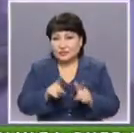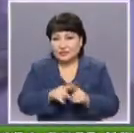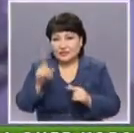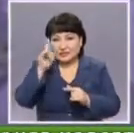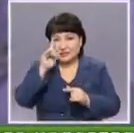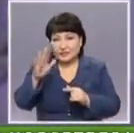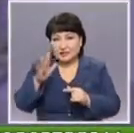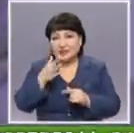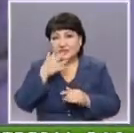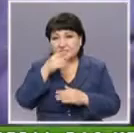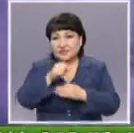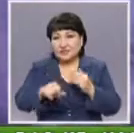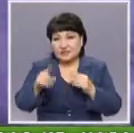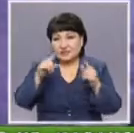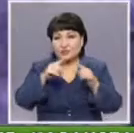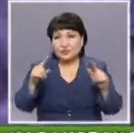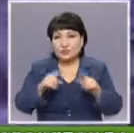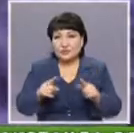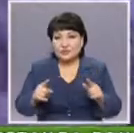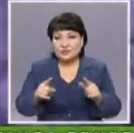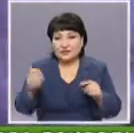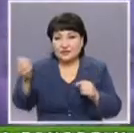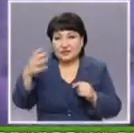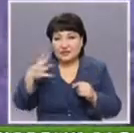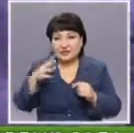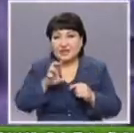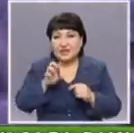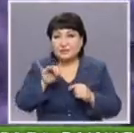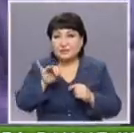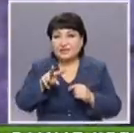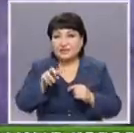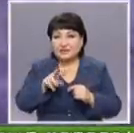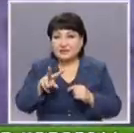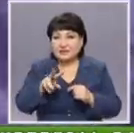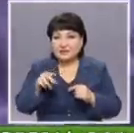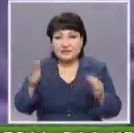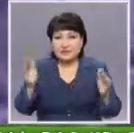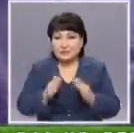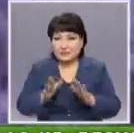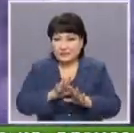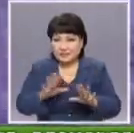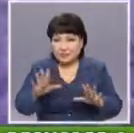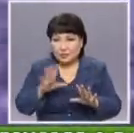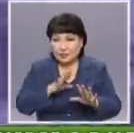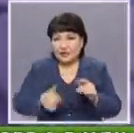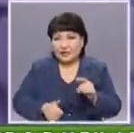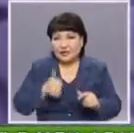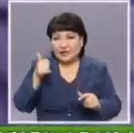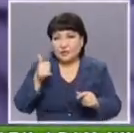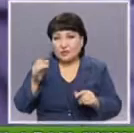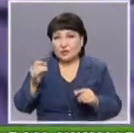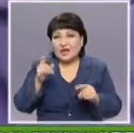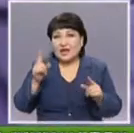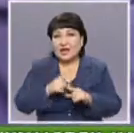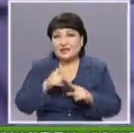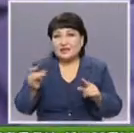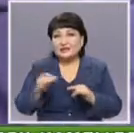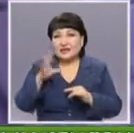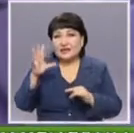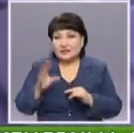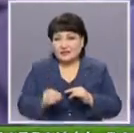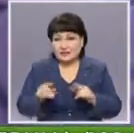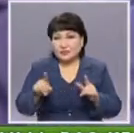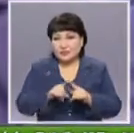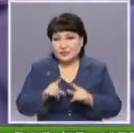Танымалдылығы шетелде жұлдызы жанған Битлздан асып түспесе кем түспеген. Ал бұл әннің шығу тарихы өзіндік бір естен